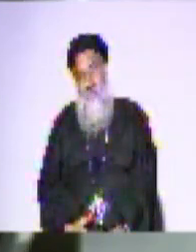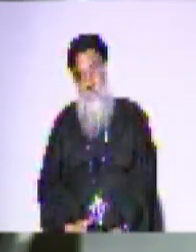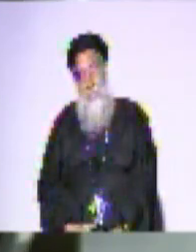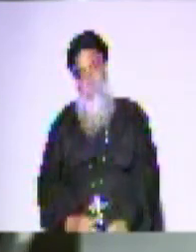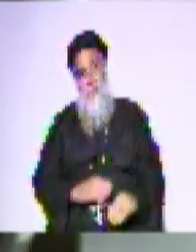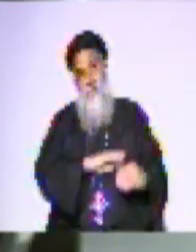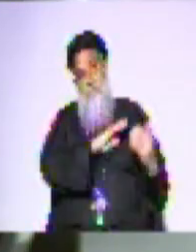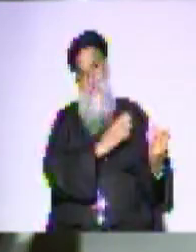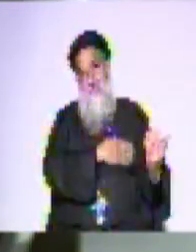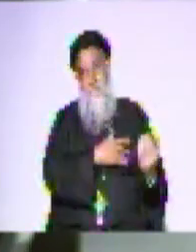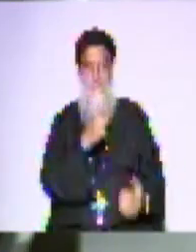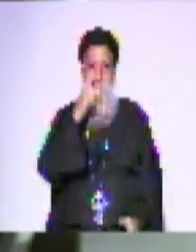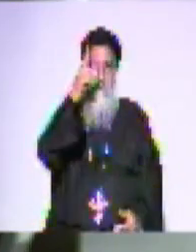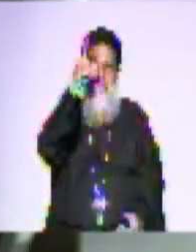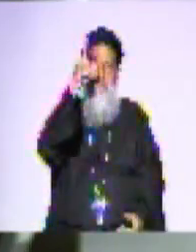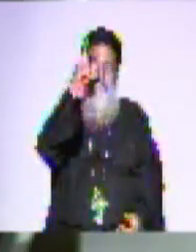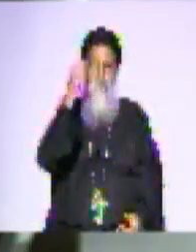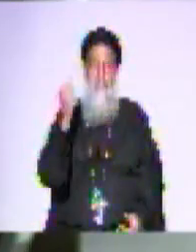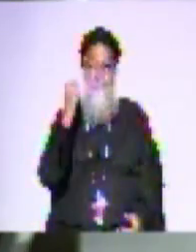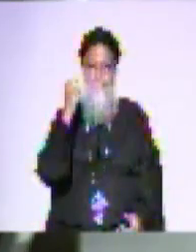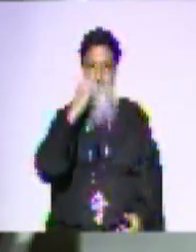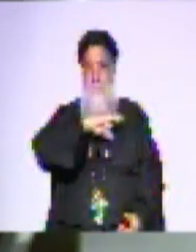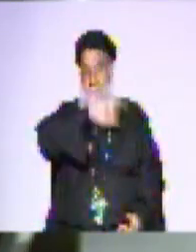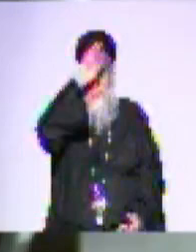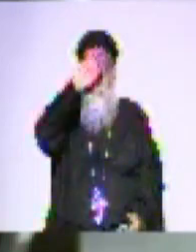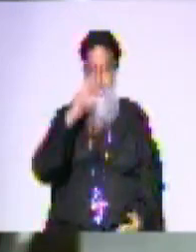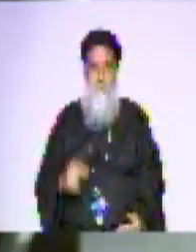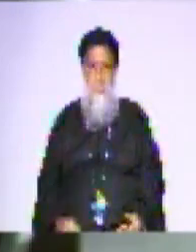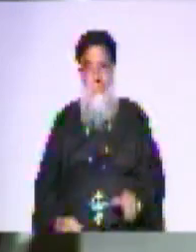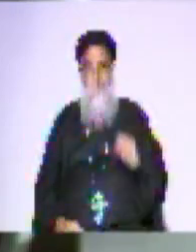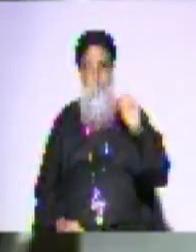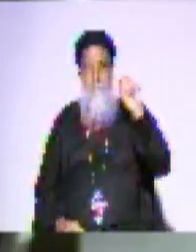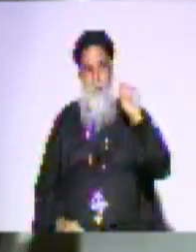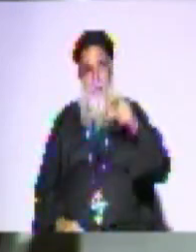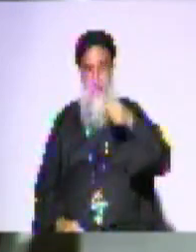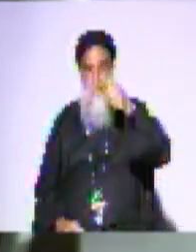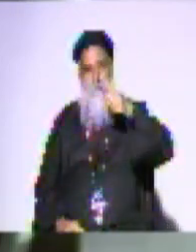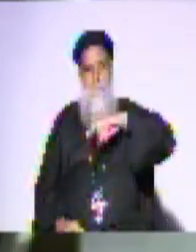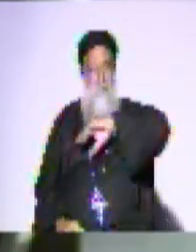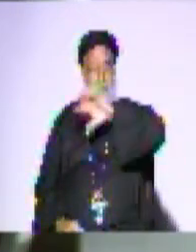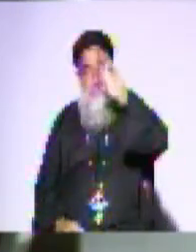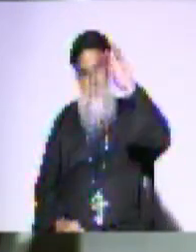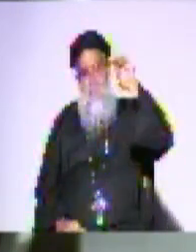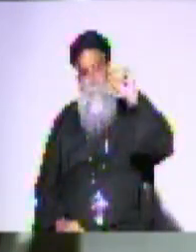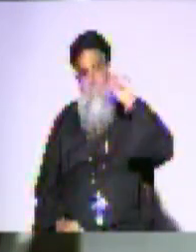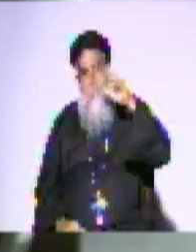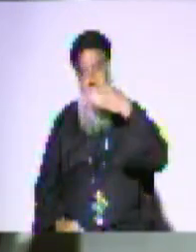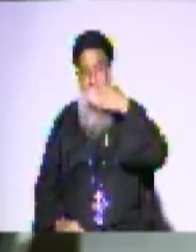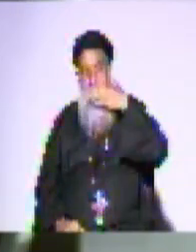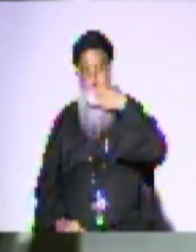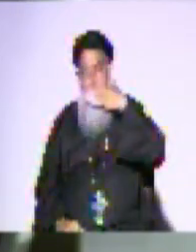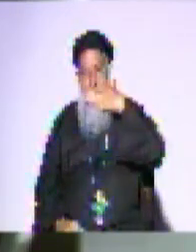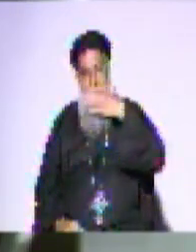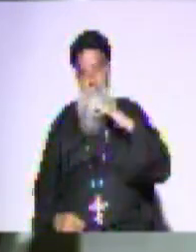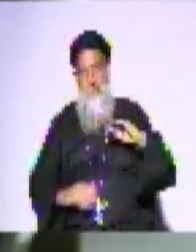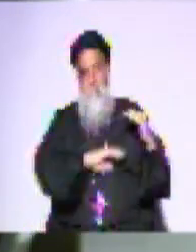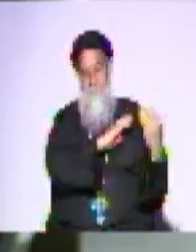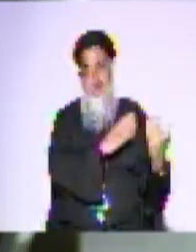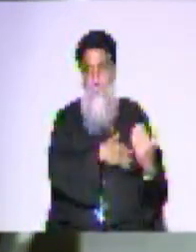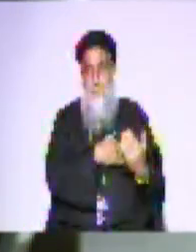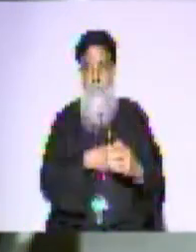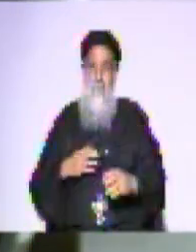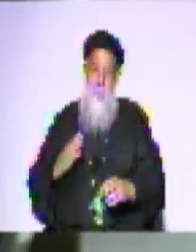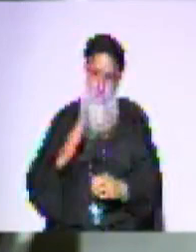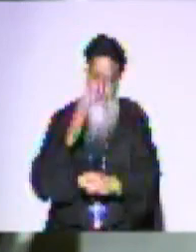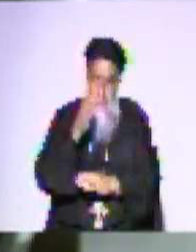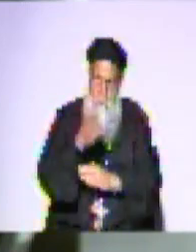الإيمان بأن الله أقوى من الشيطان والنور أقوى من الظلمة، والإيمان بأن الله قادر